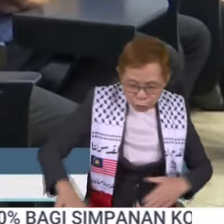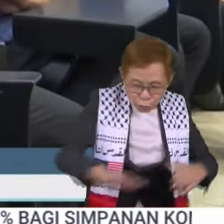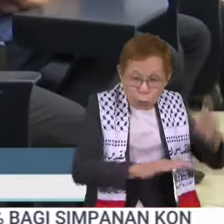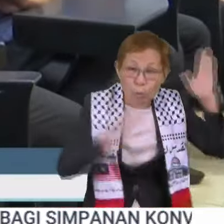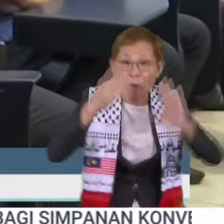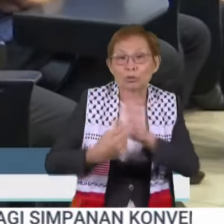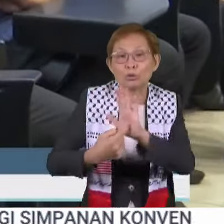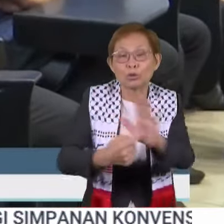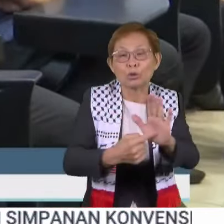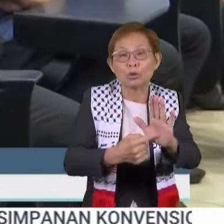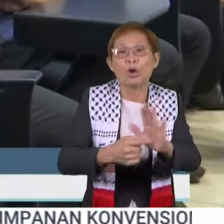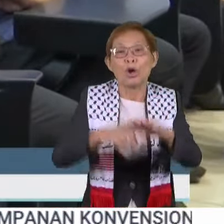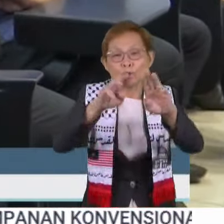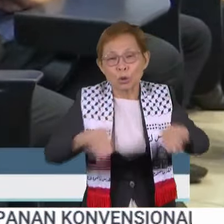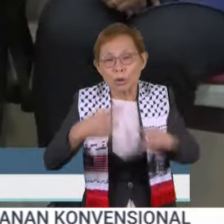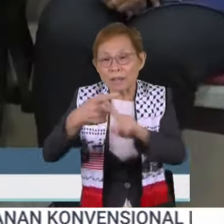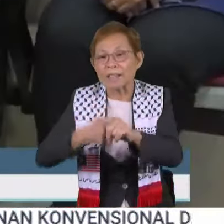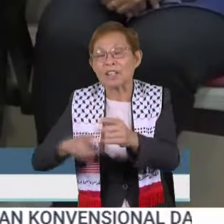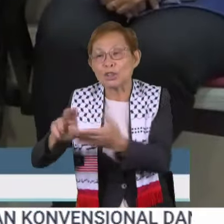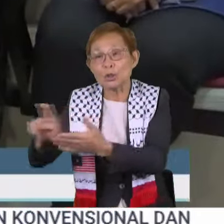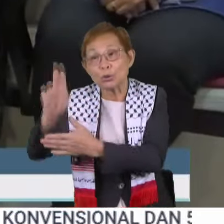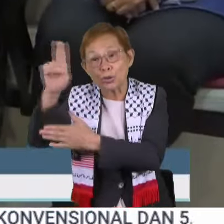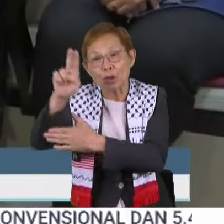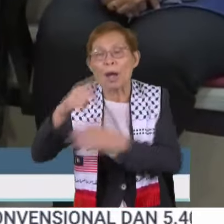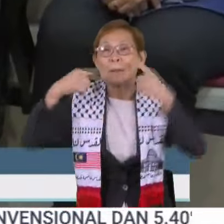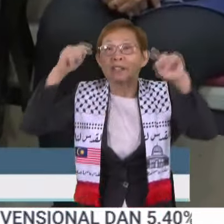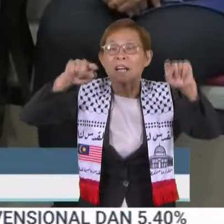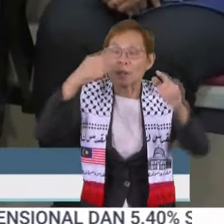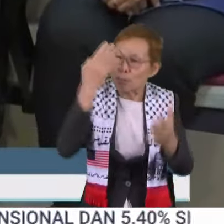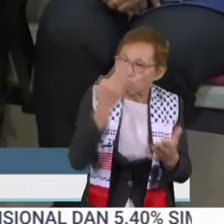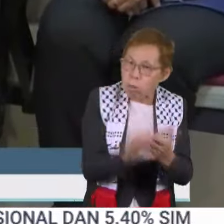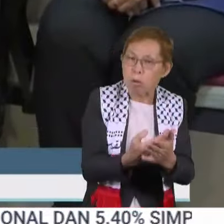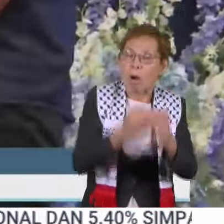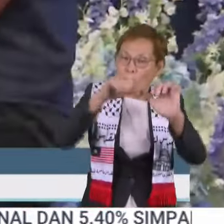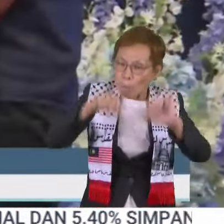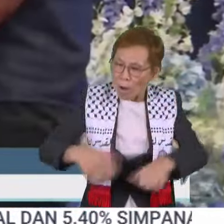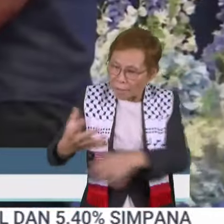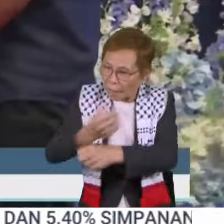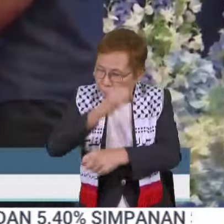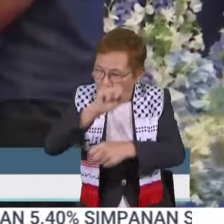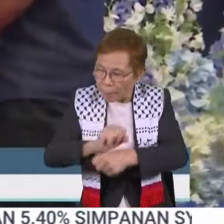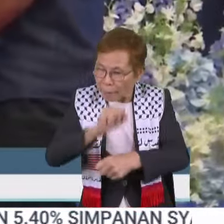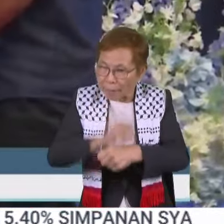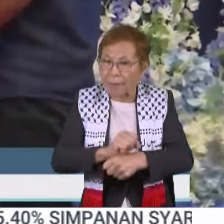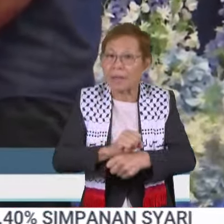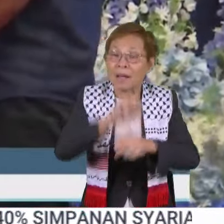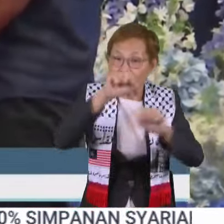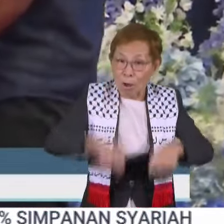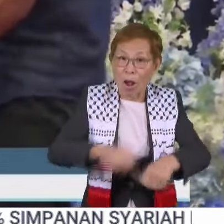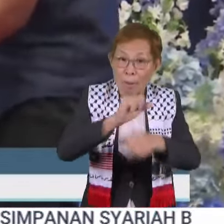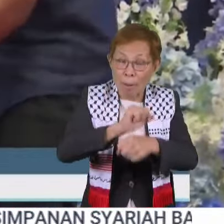menonjolkan alumni keluaran Tibet berjaya sekaligus membuktikan nilai keboleh pasaran tinggi keluaranetu beliau